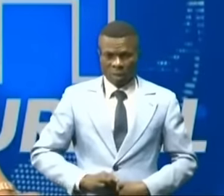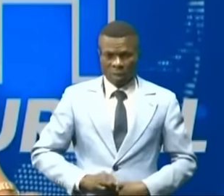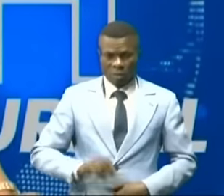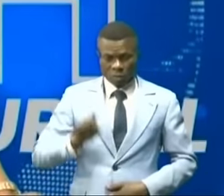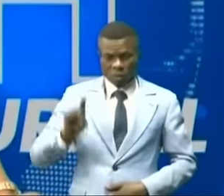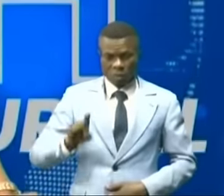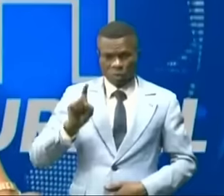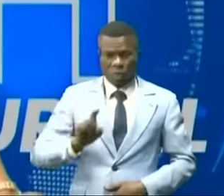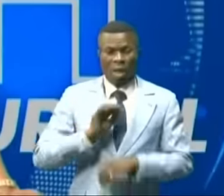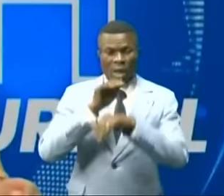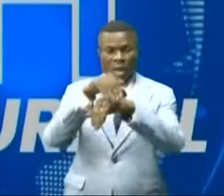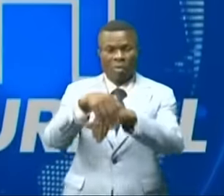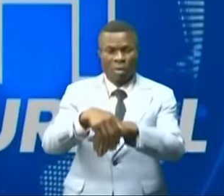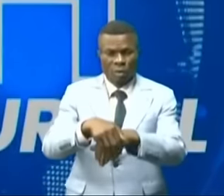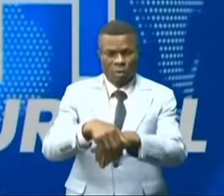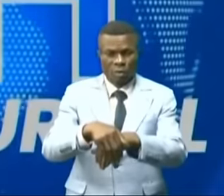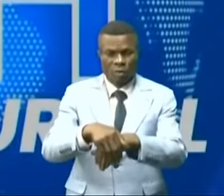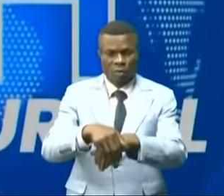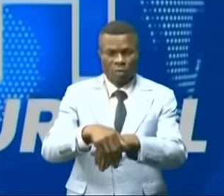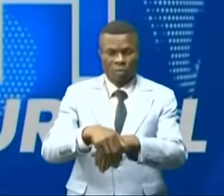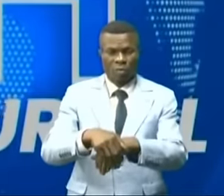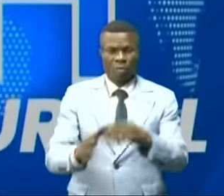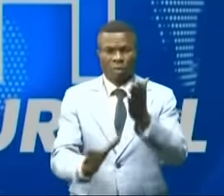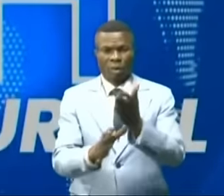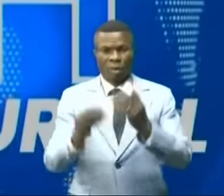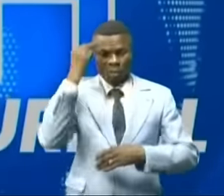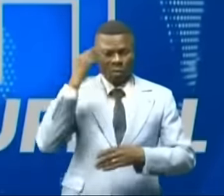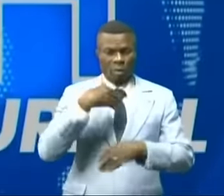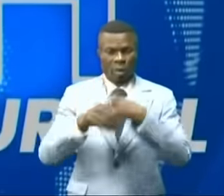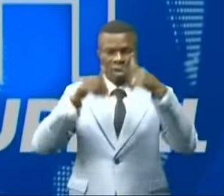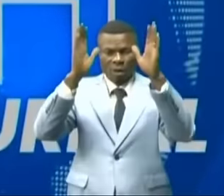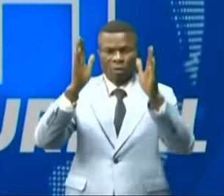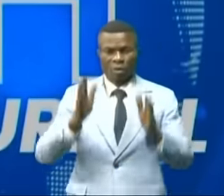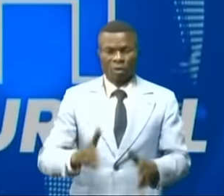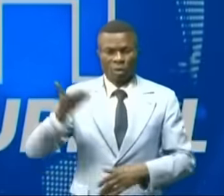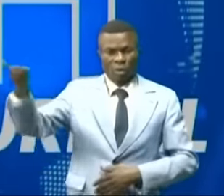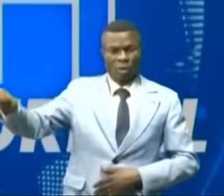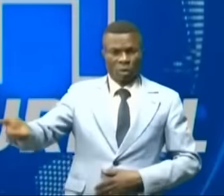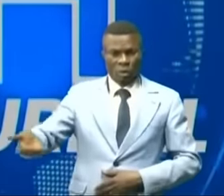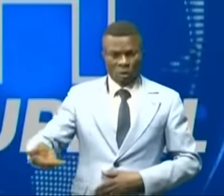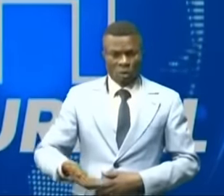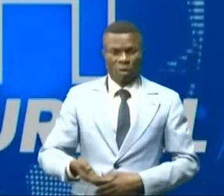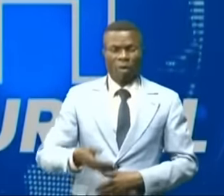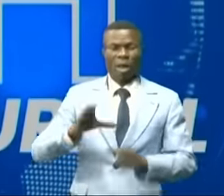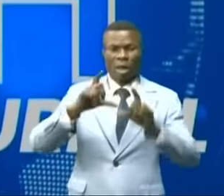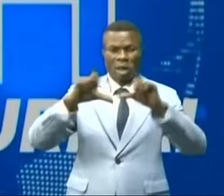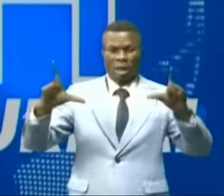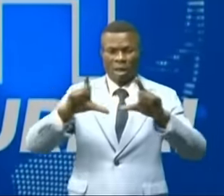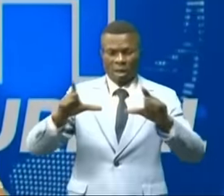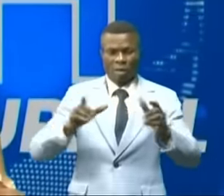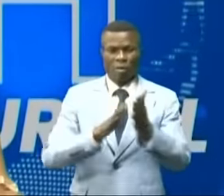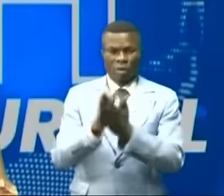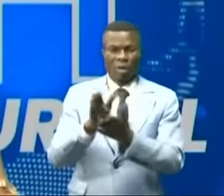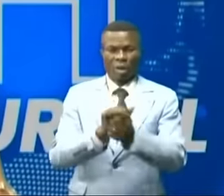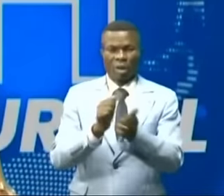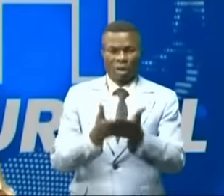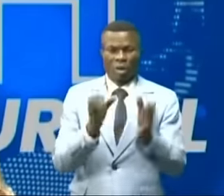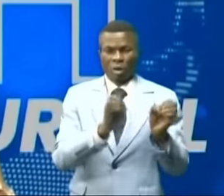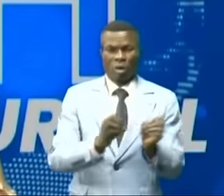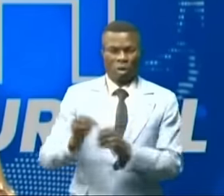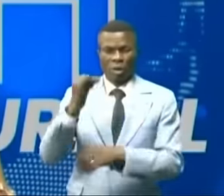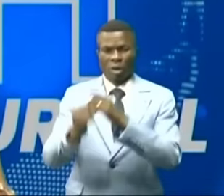devra y prendre part. La vice-ministre des Affaires étrangères a reçu les invitations y relatives.